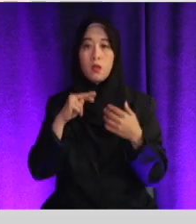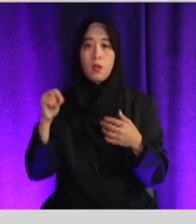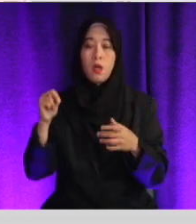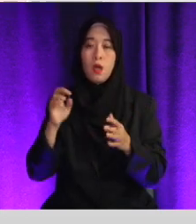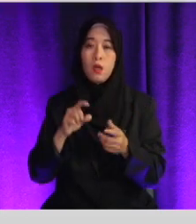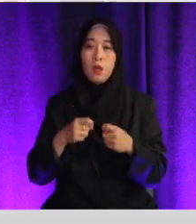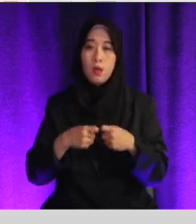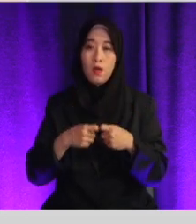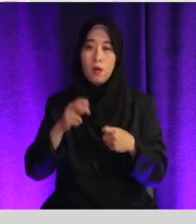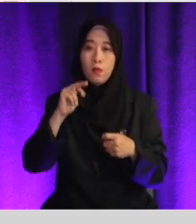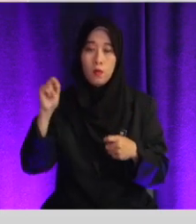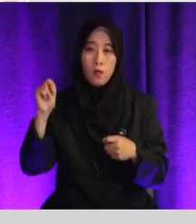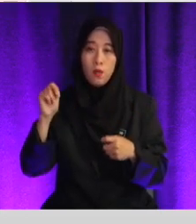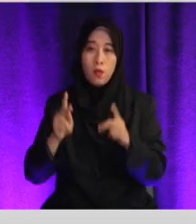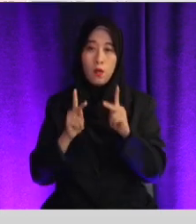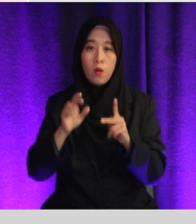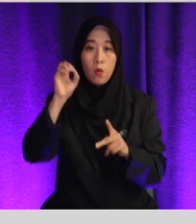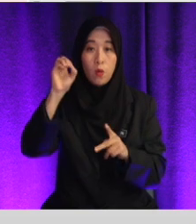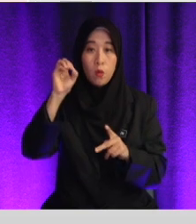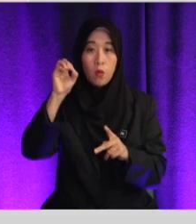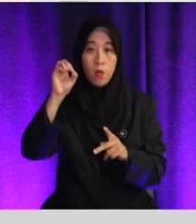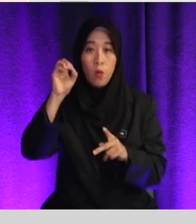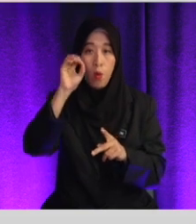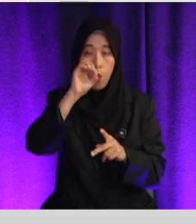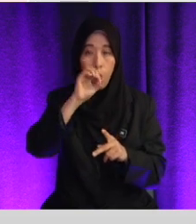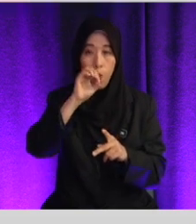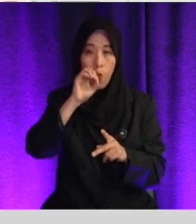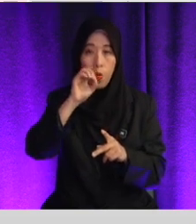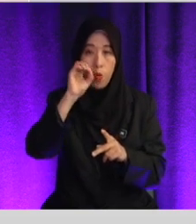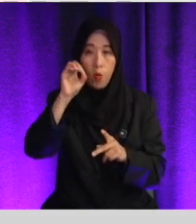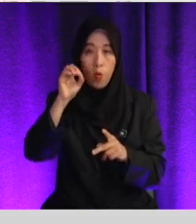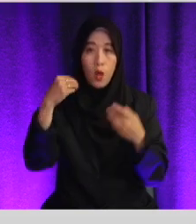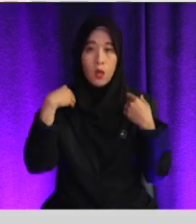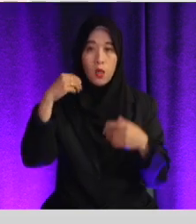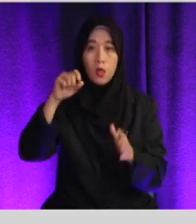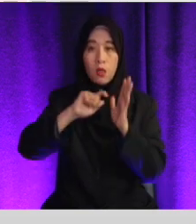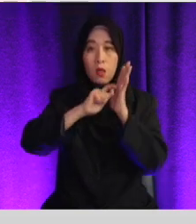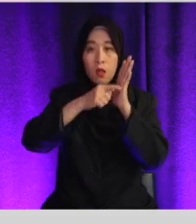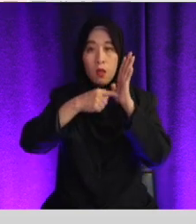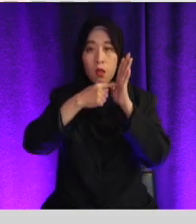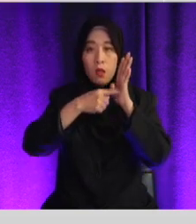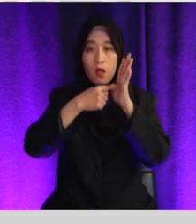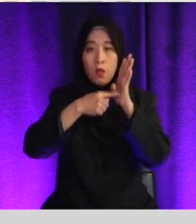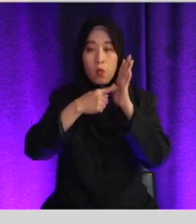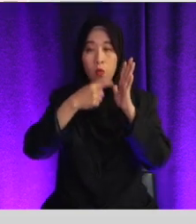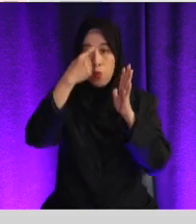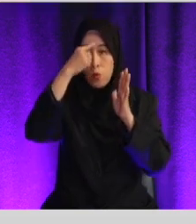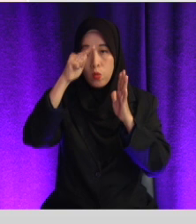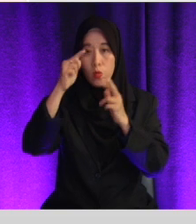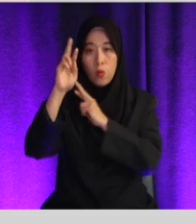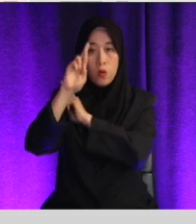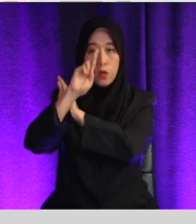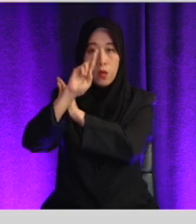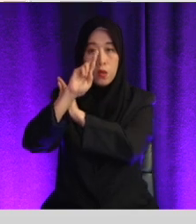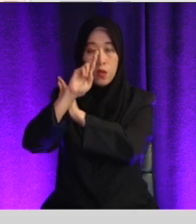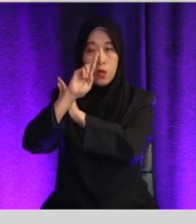katakan 0 ohm, maksudnya 0 ohm. Ohm tu adalah simbol untuk rintangan. Kosong rintangan, kosong halangan.